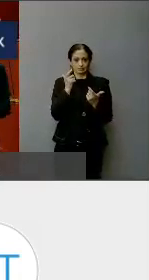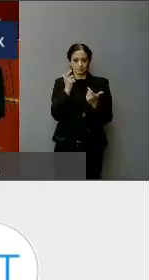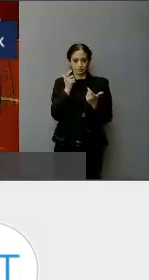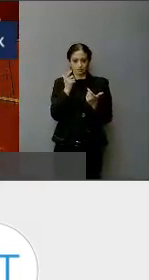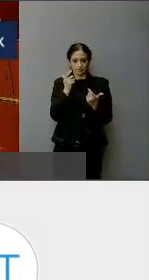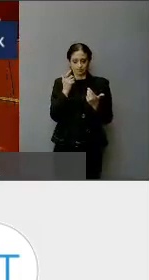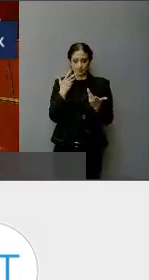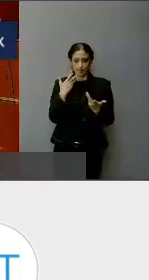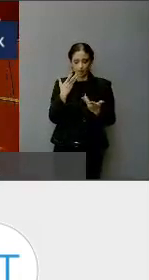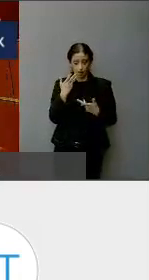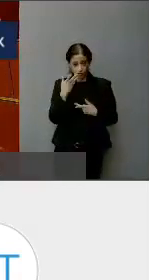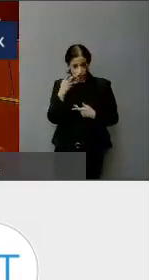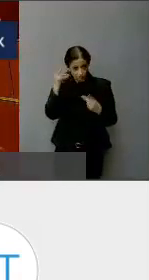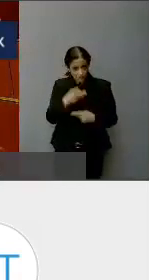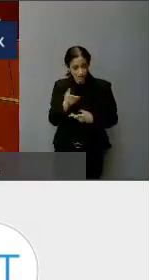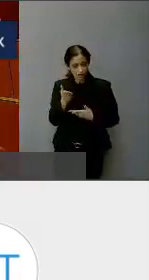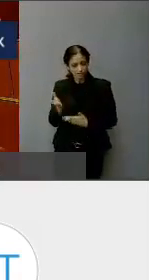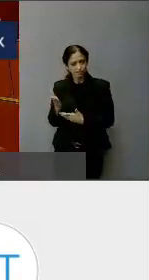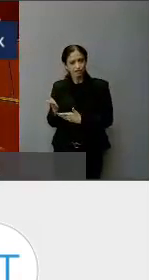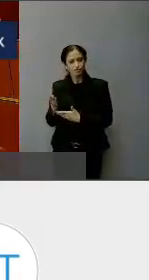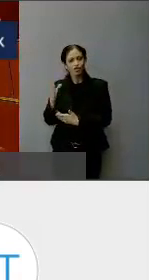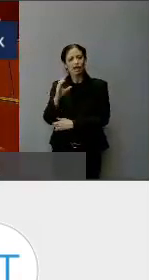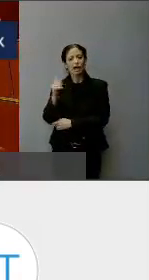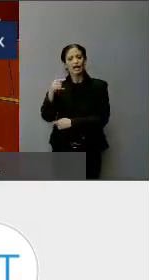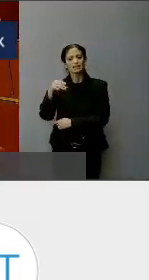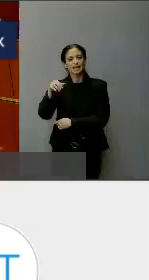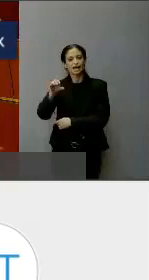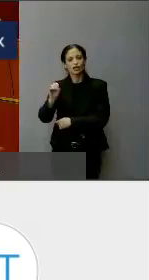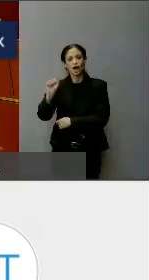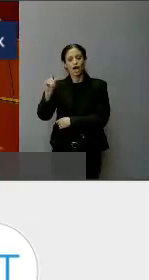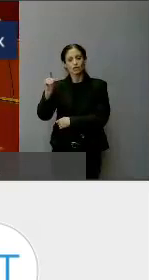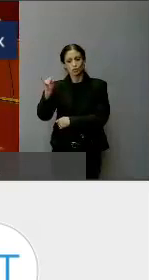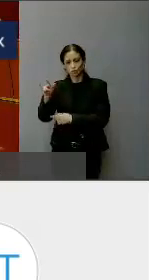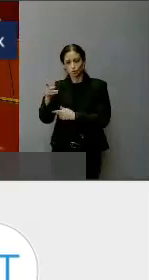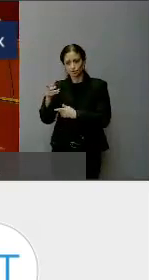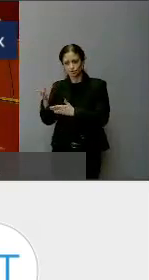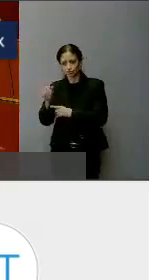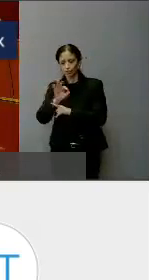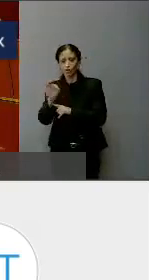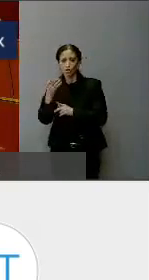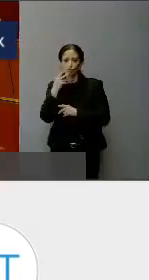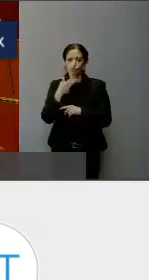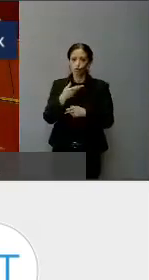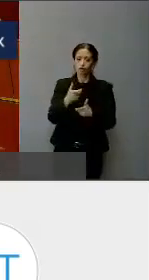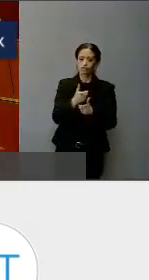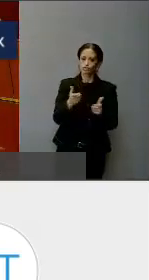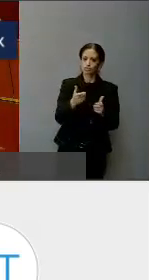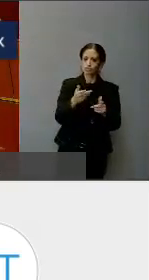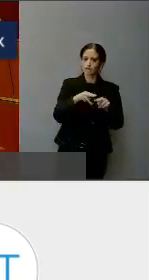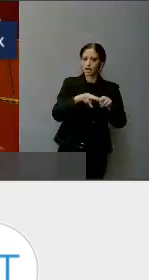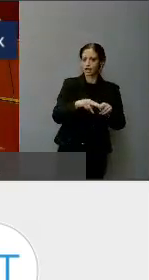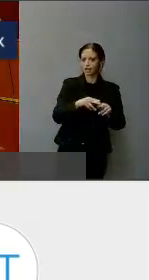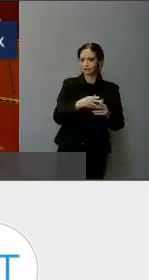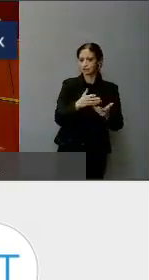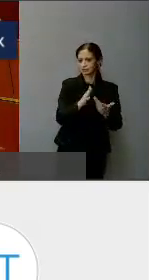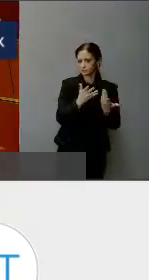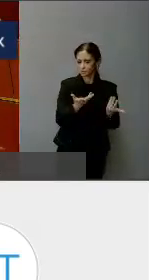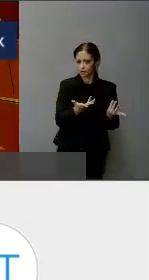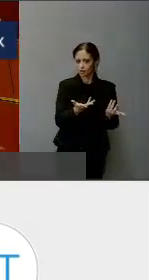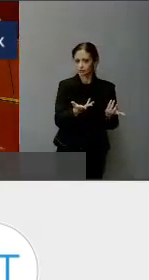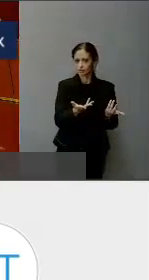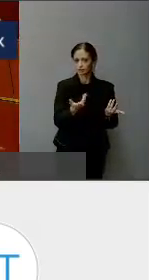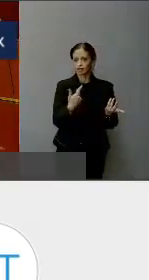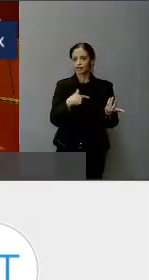giorno e così forte rispetto alla necessità di governare la città perché poi ognuno sarà giudicato per ora giudicato io mi auguro dai cittadini ma poi